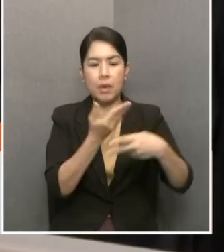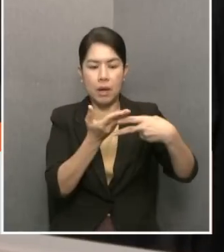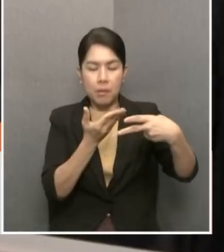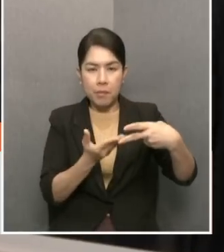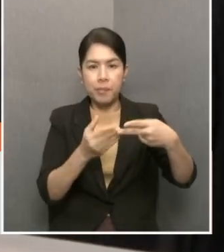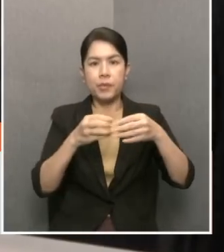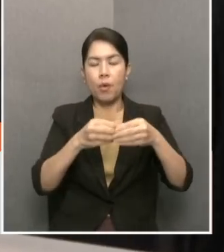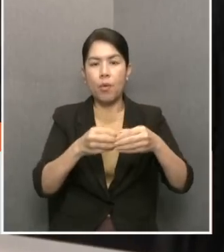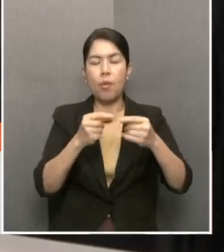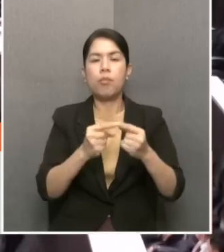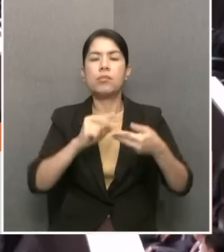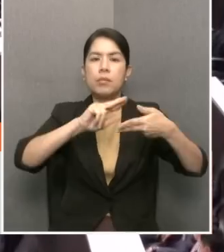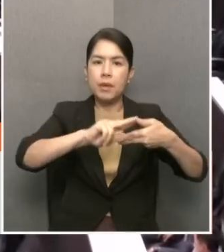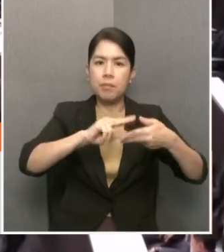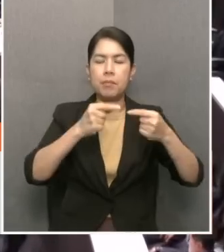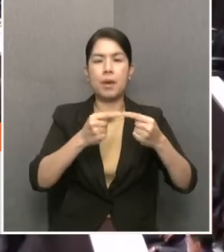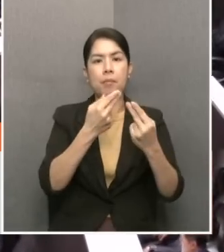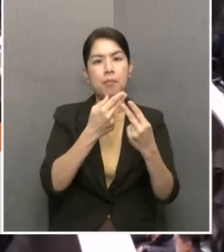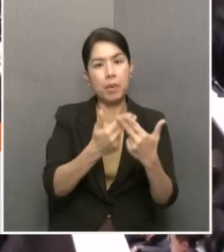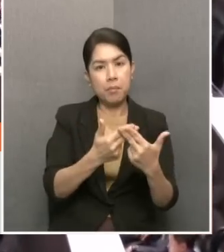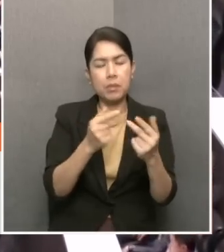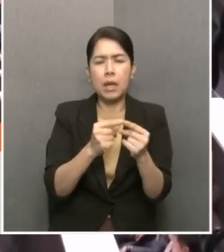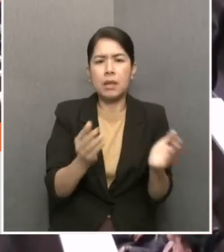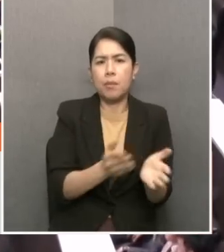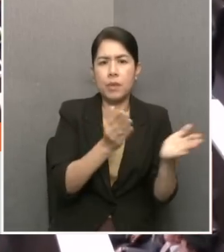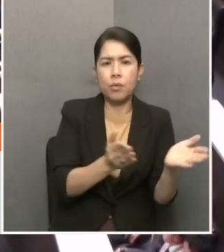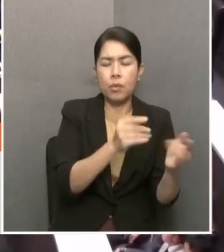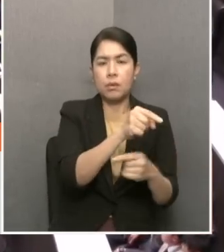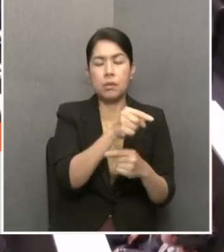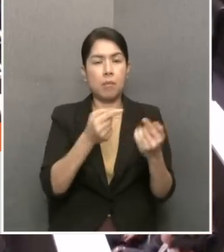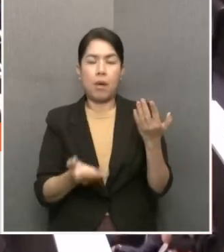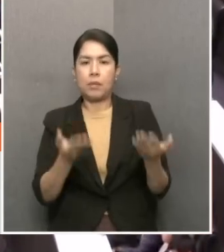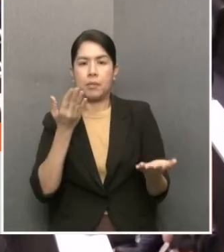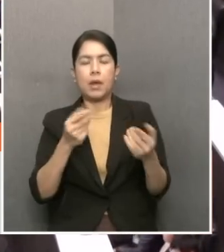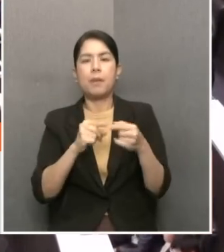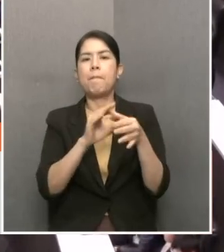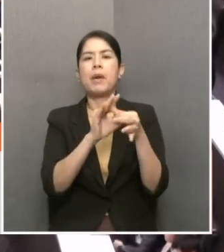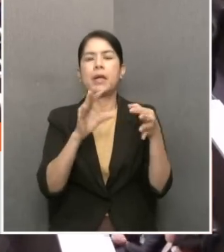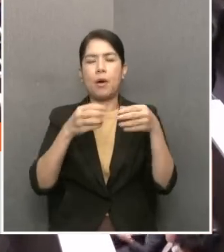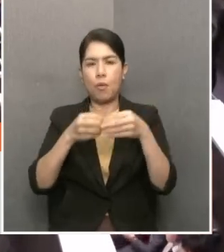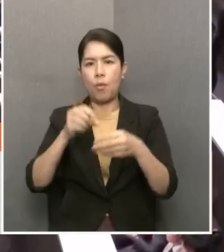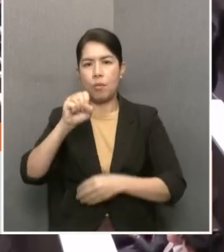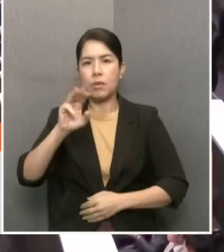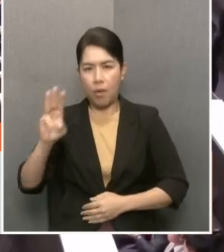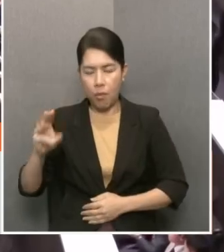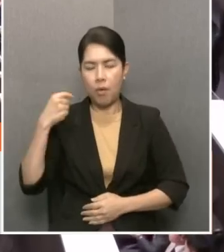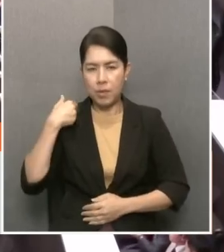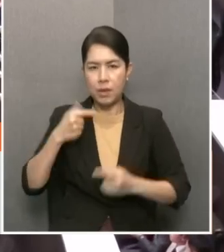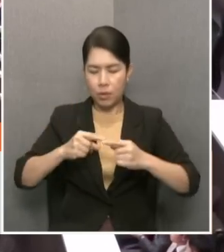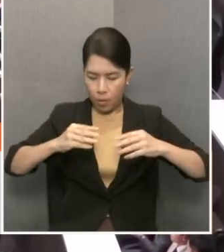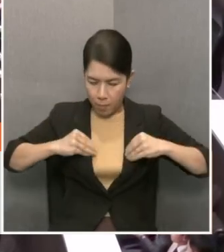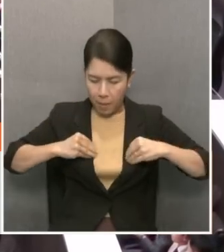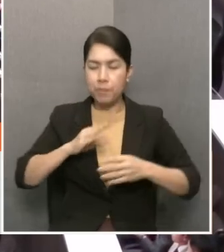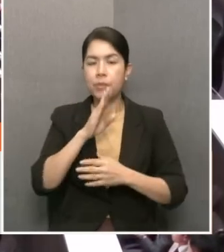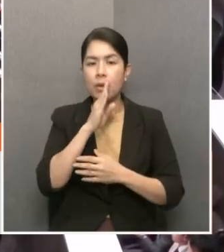ไม่เพราะสวยืนยันมาตั้งแต่ต้นแล้วนะครับว่าหากไม่มีพรรคก้าวไกลไม่มีประเด็นแก้มาตรา 112และ